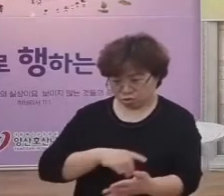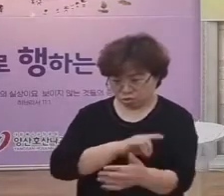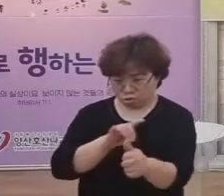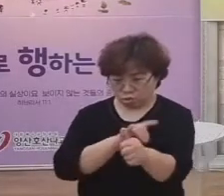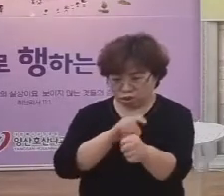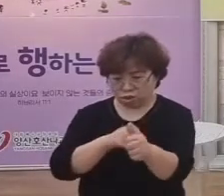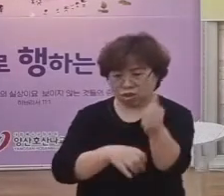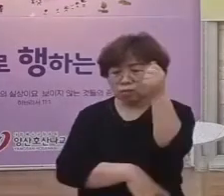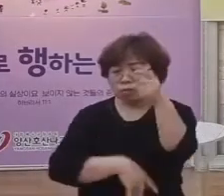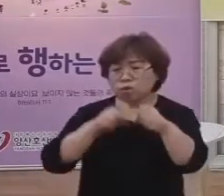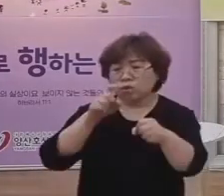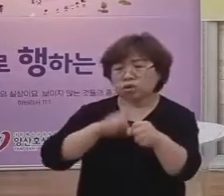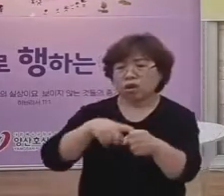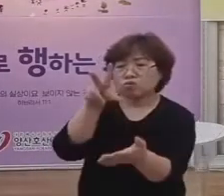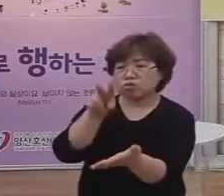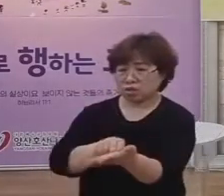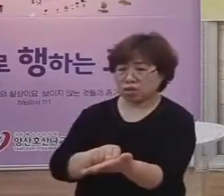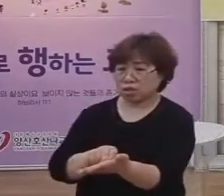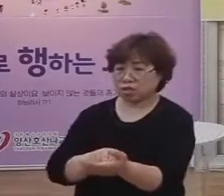것을 말하고 있는 것입니다.